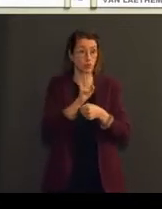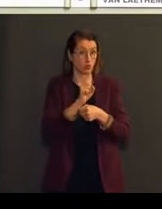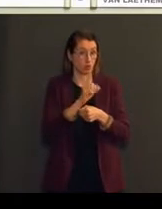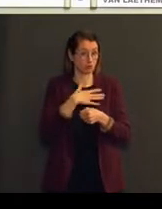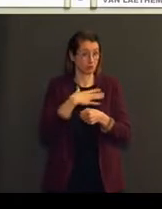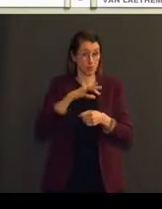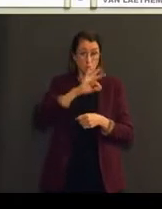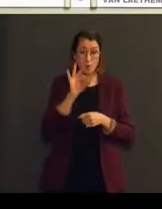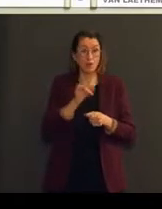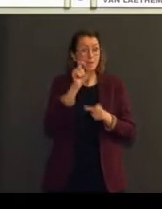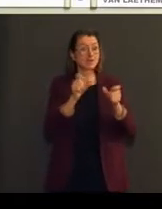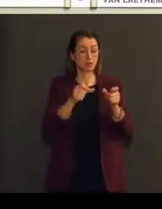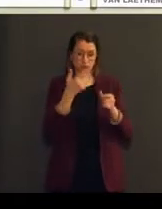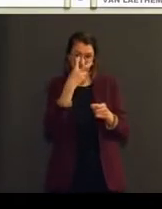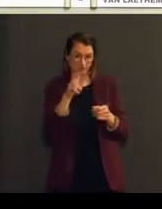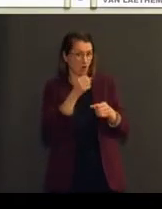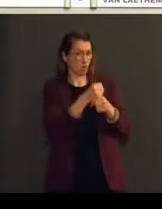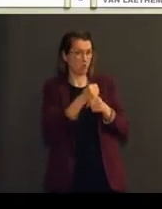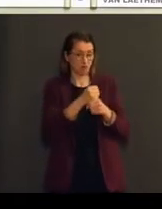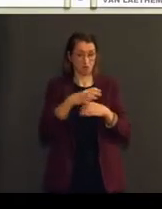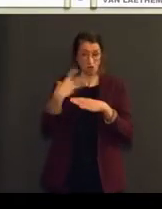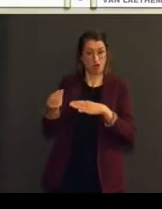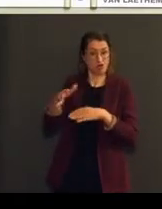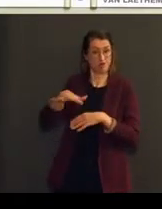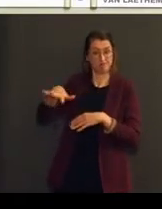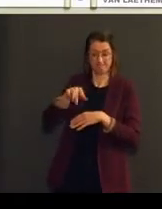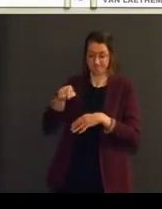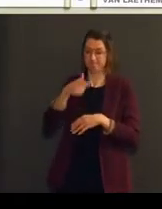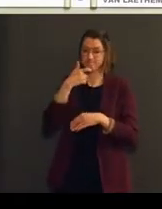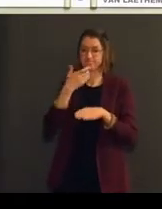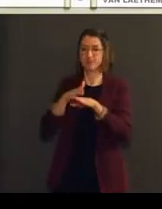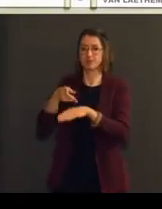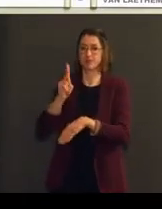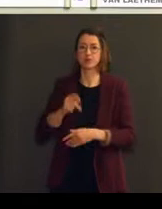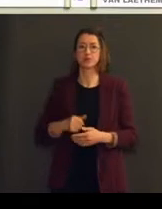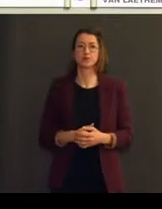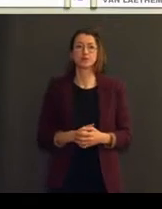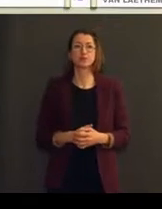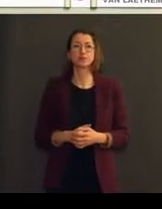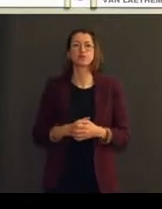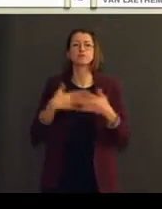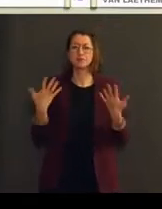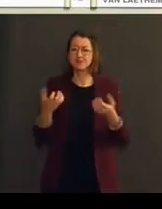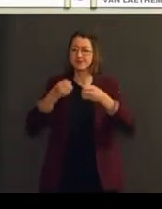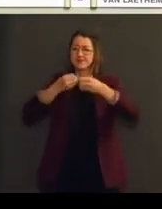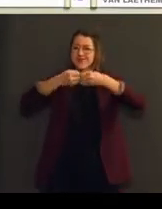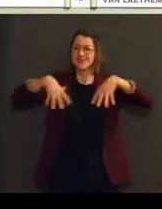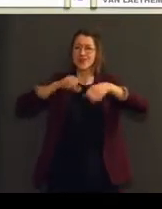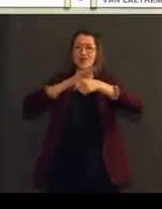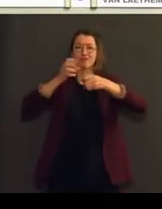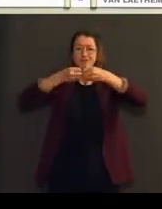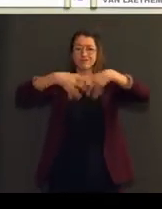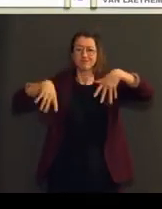Concernant les variants, où en sommes-nous? Nous sommes dans une grande stabilité concernant le variant britannique, puisqu'il est largement dominant aux environs